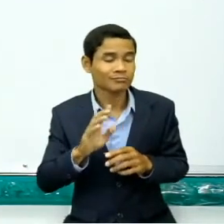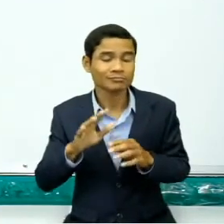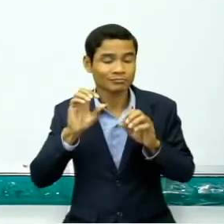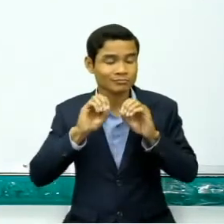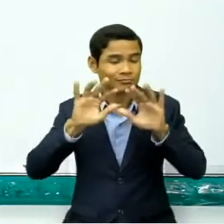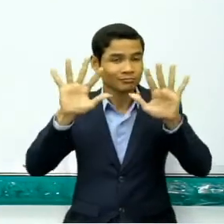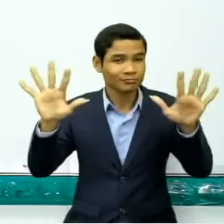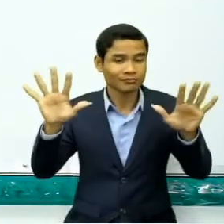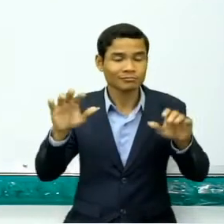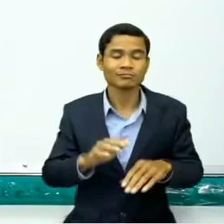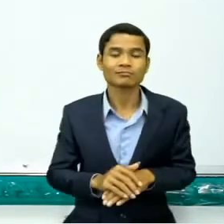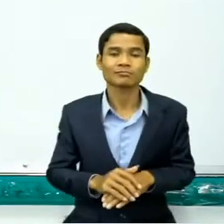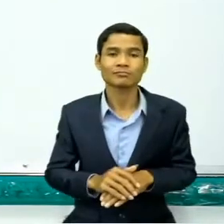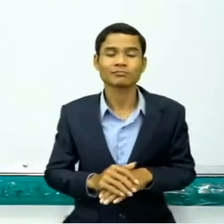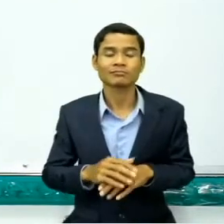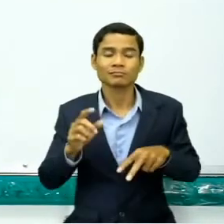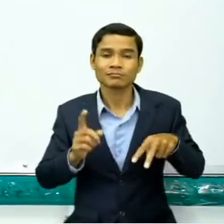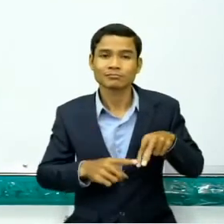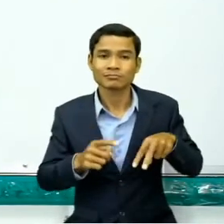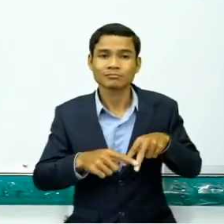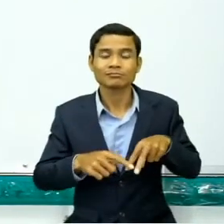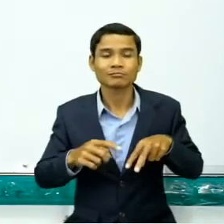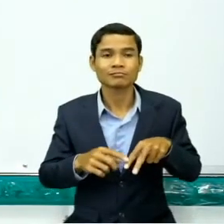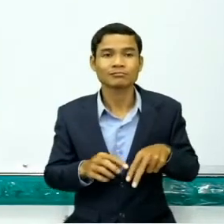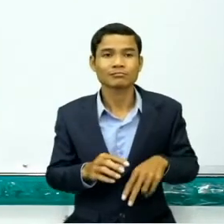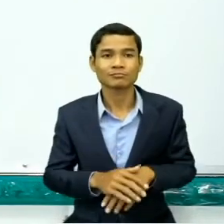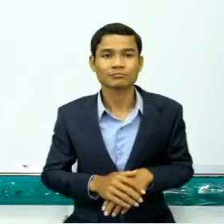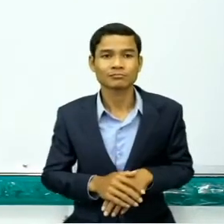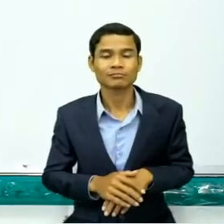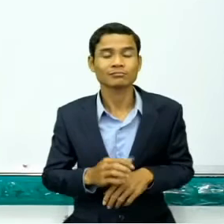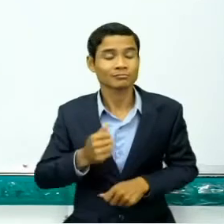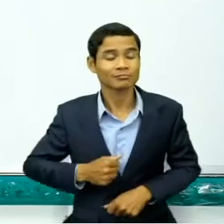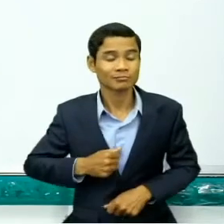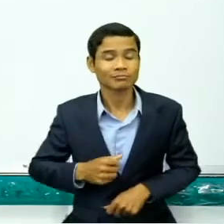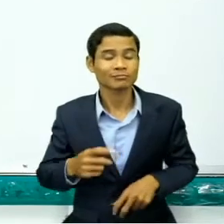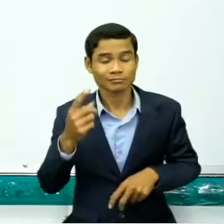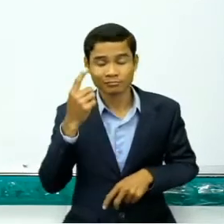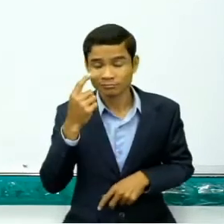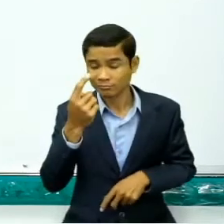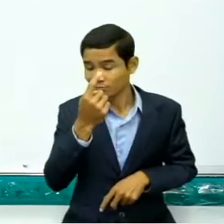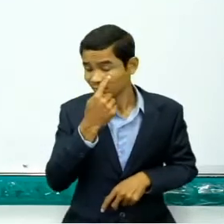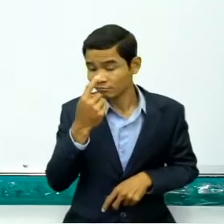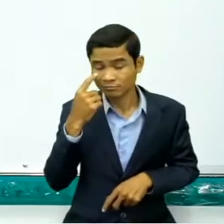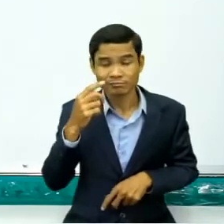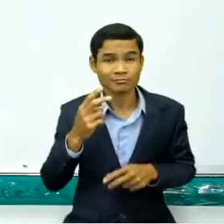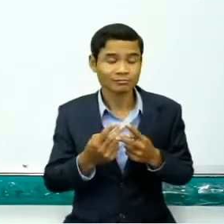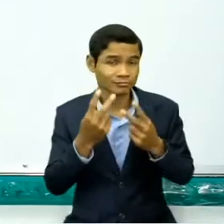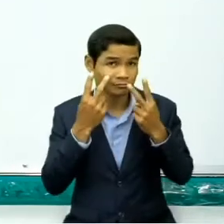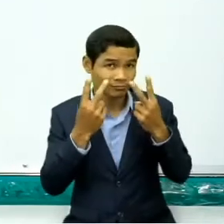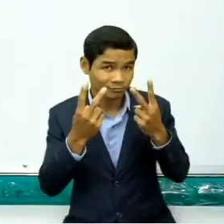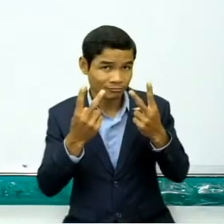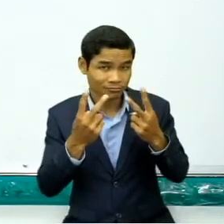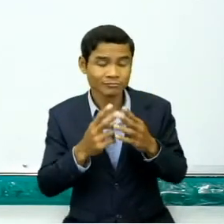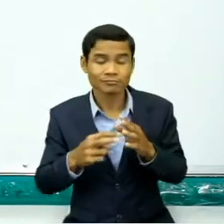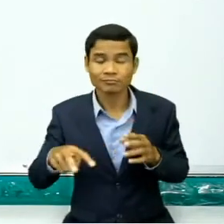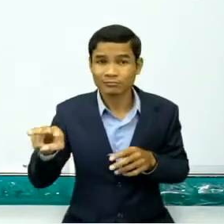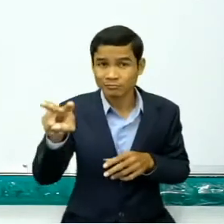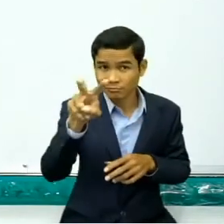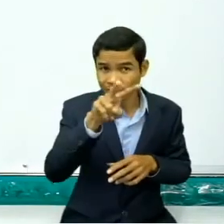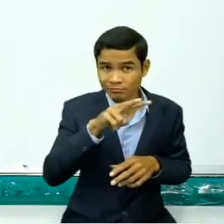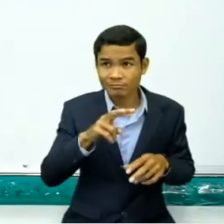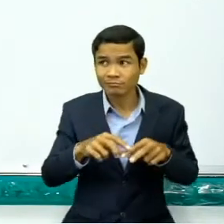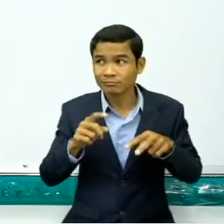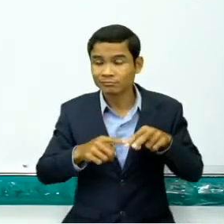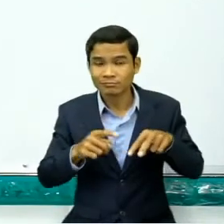ban rong rieng chen tiang pe cha sop to phnai tiang pe sam rap me ke